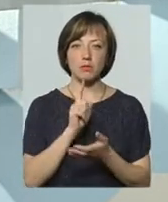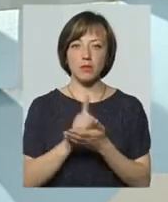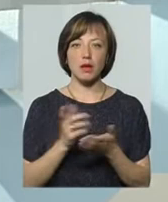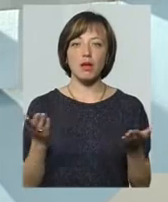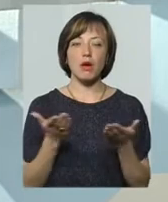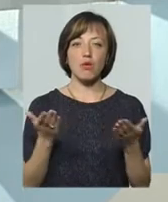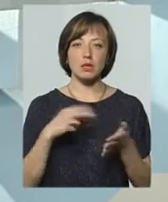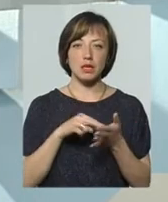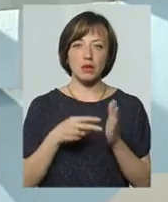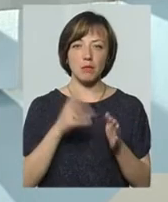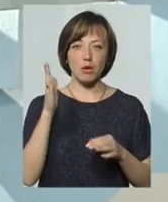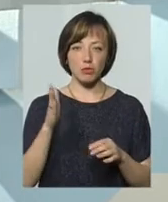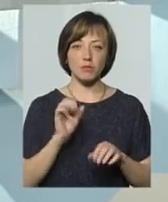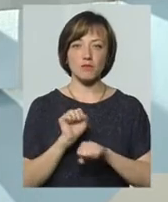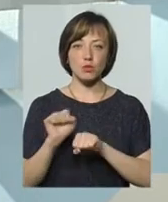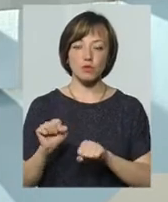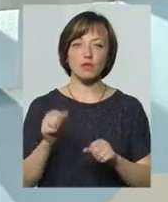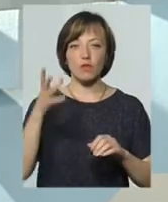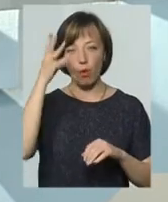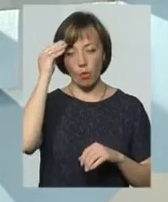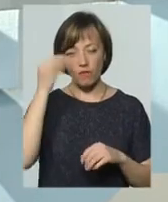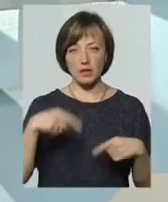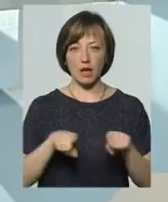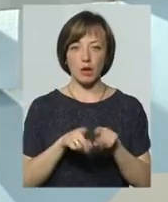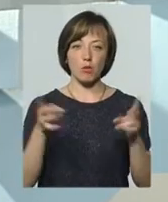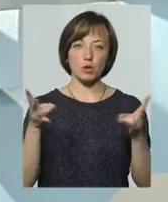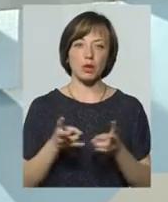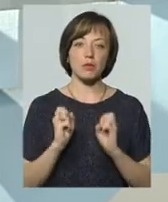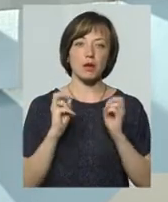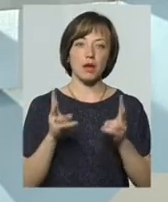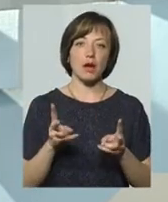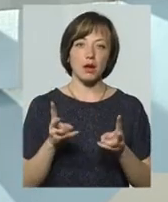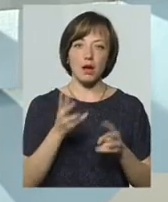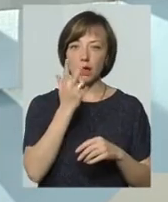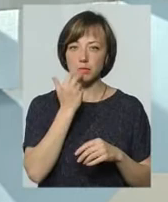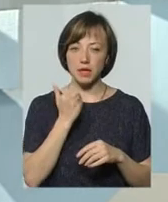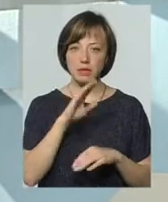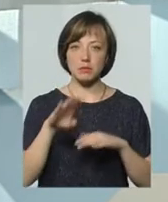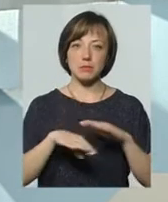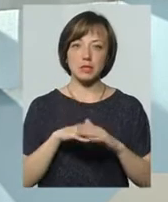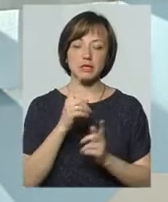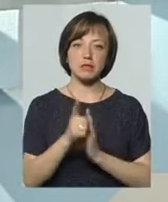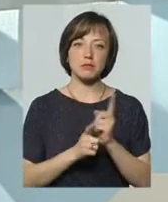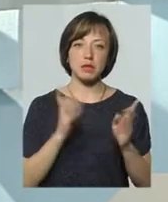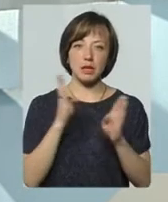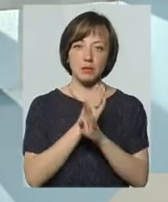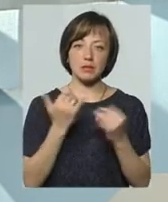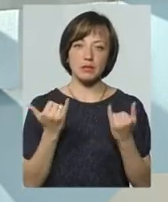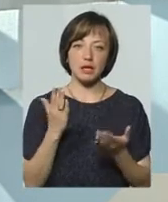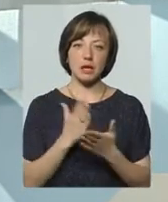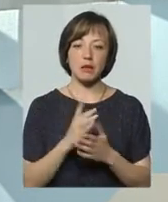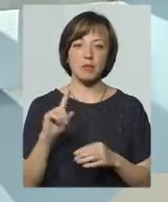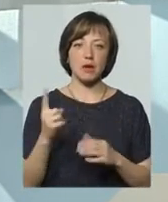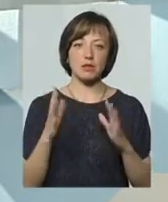стратегія майбутнього, будемо відстоювати те, щоб вона враховувала такі потреби, як адаптація під зміни клімату. І, до речі, зараз вже є перший прецедент,